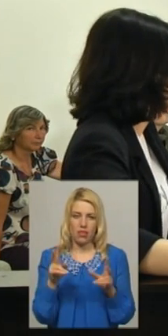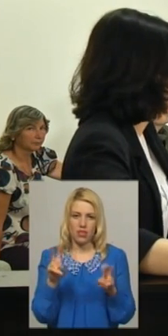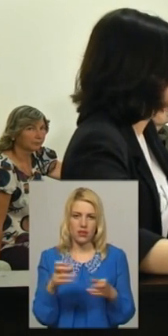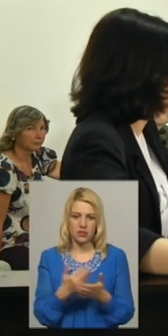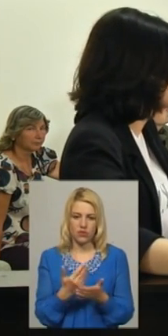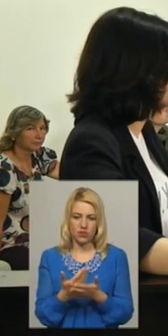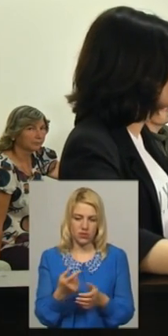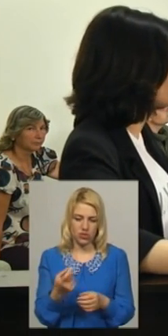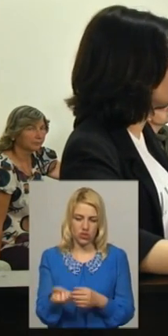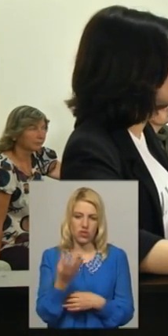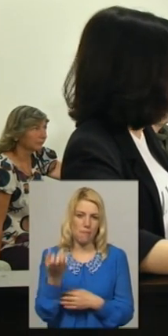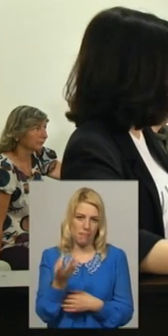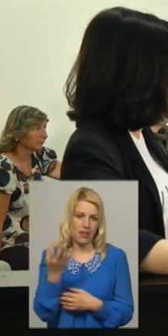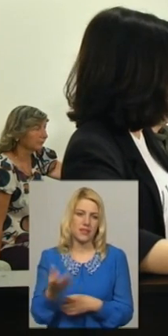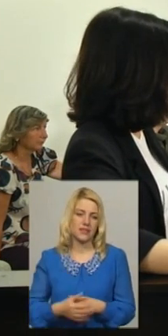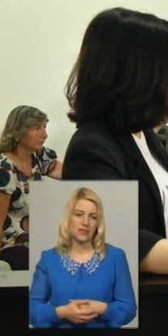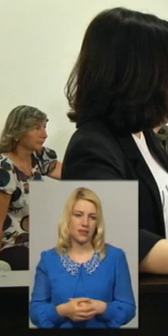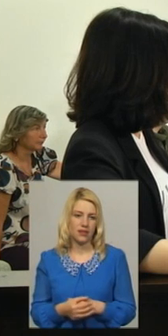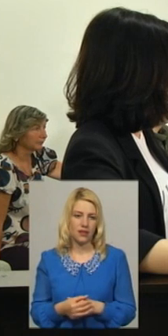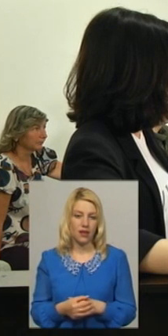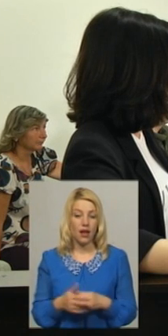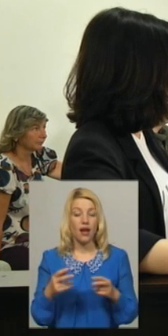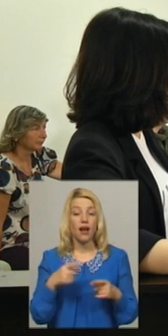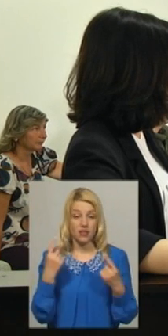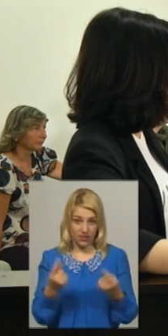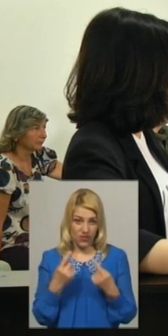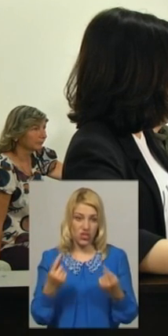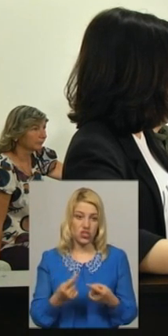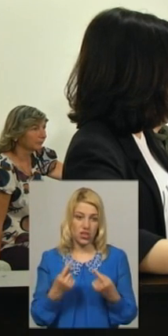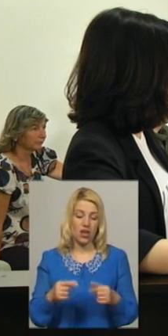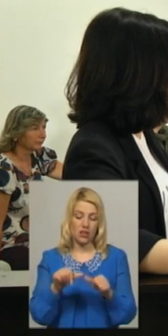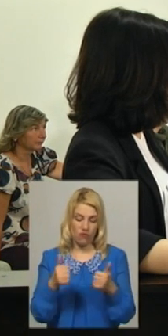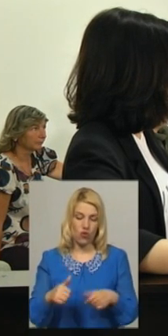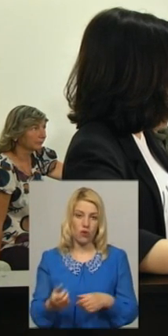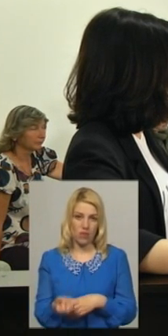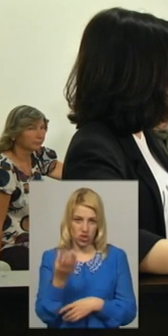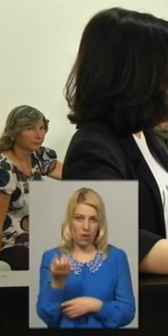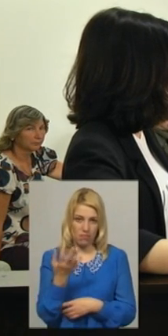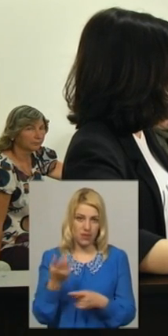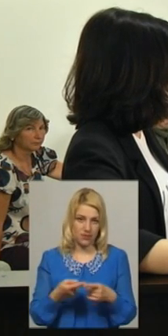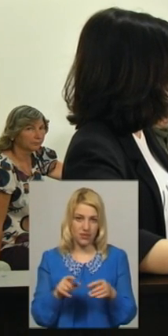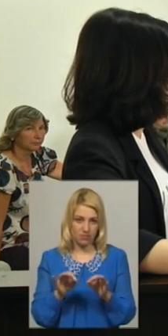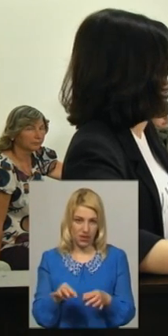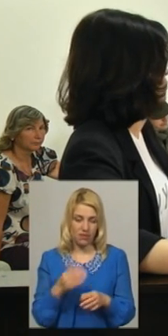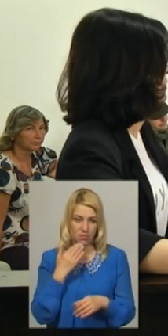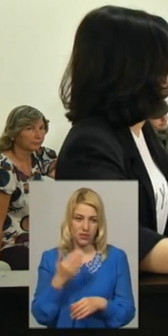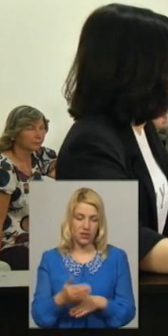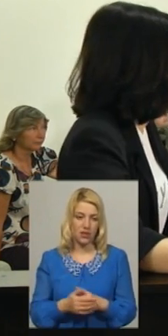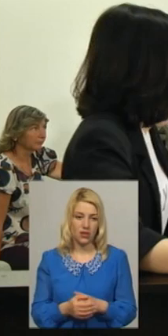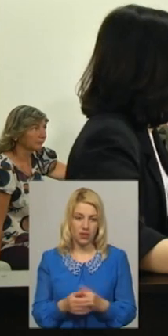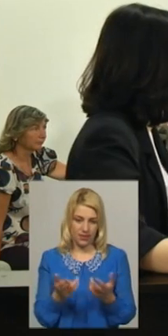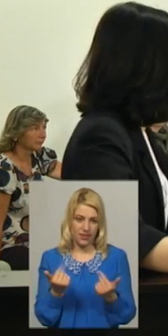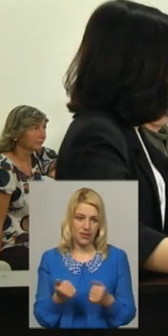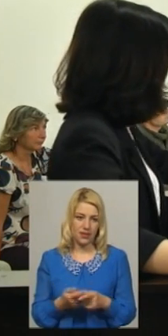бренду шампанського, не можу сказати. Це не розповідає, просто про форму. Звичайно, форма пляшки, яку наливає шампанське, так? Подібна